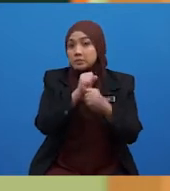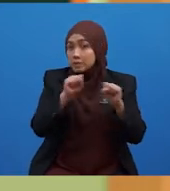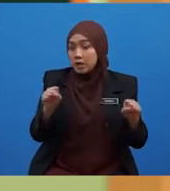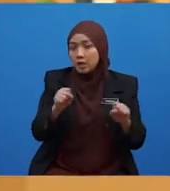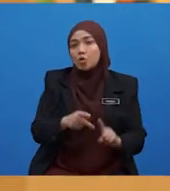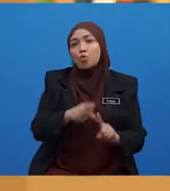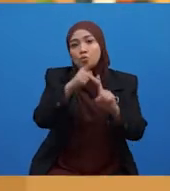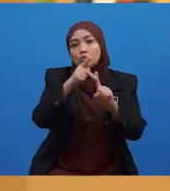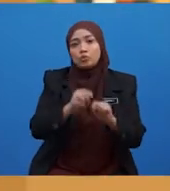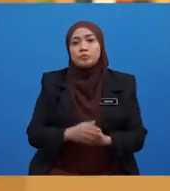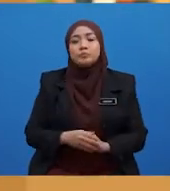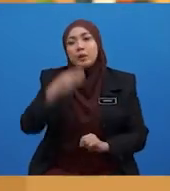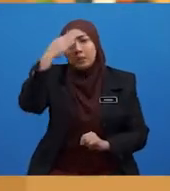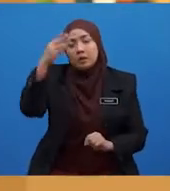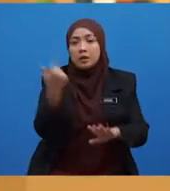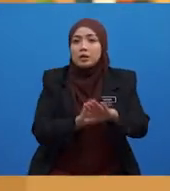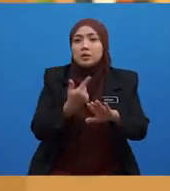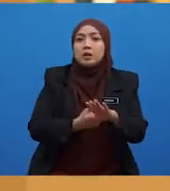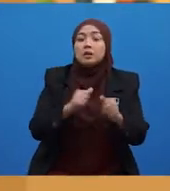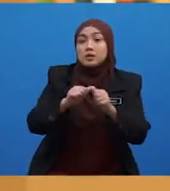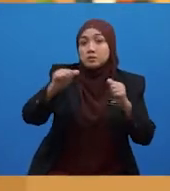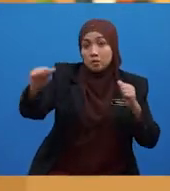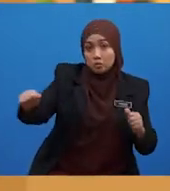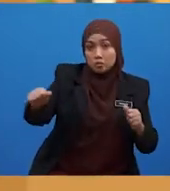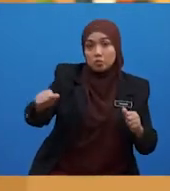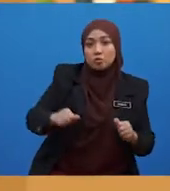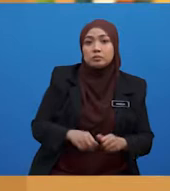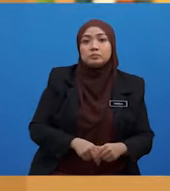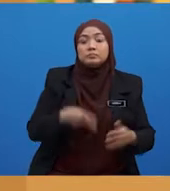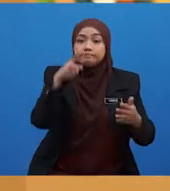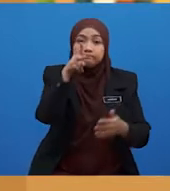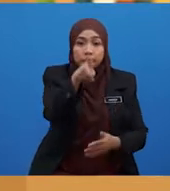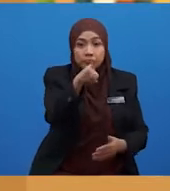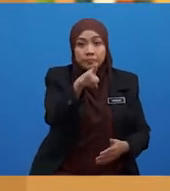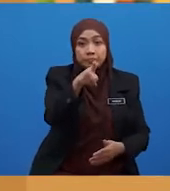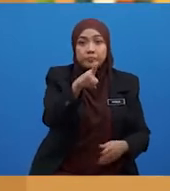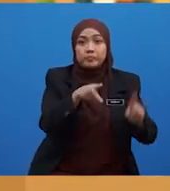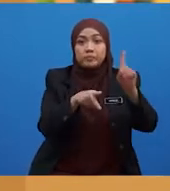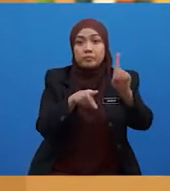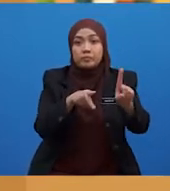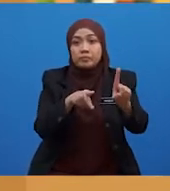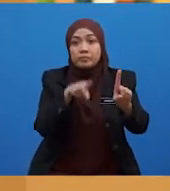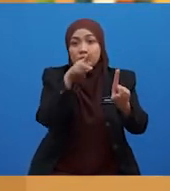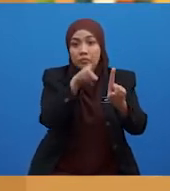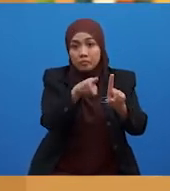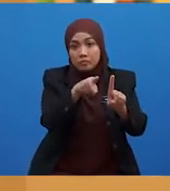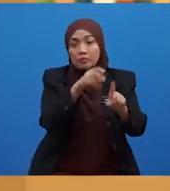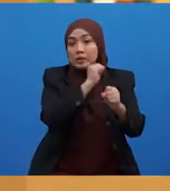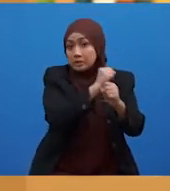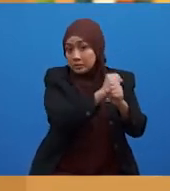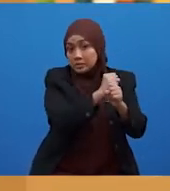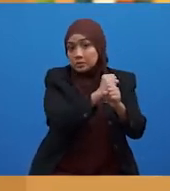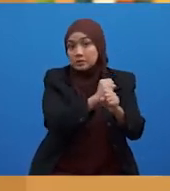khusus. Bagi latihan jeda jarak jauh, nisbah jeda kerja kepada jeda rehat adalah antara